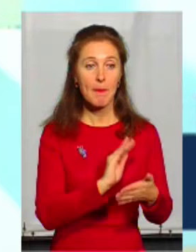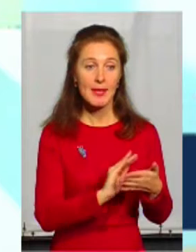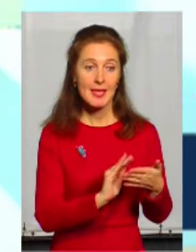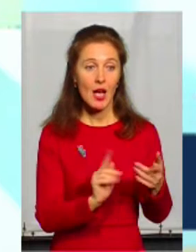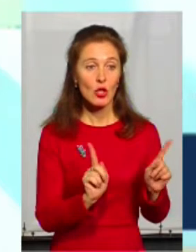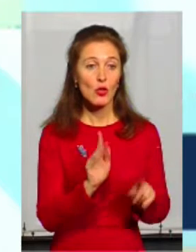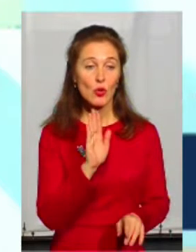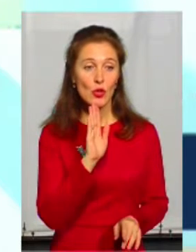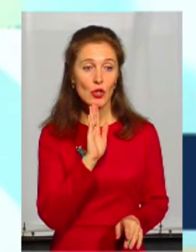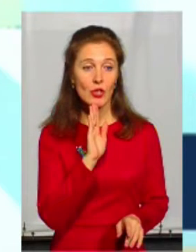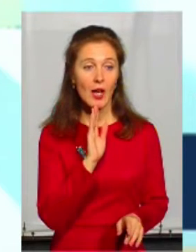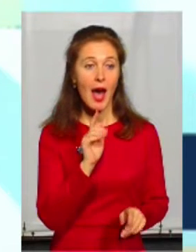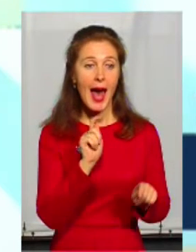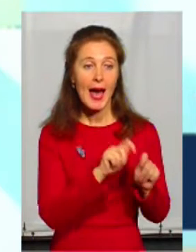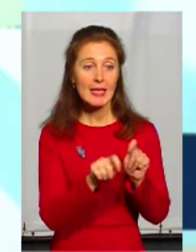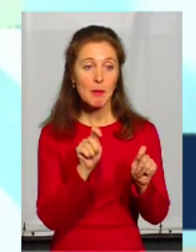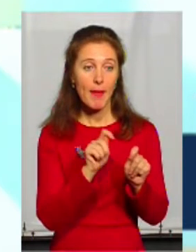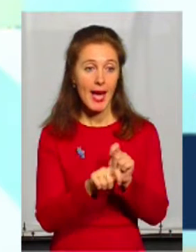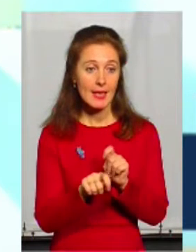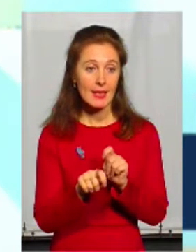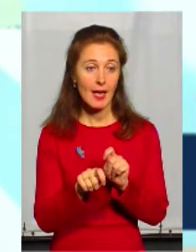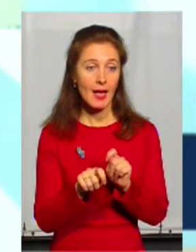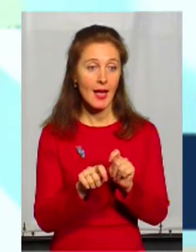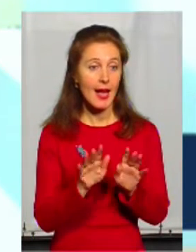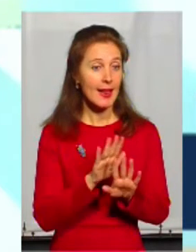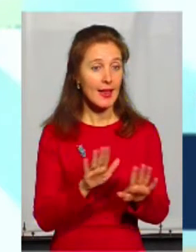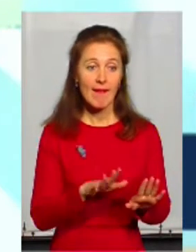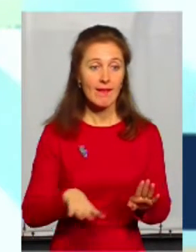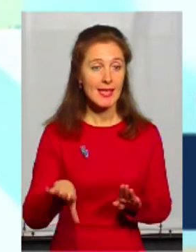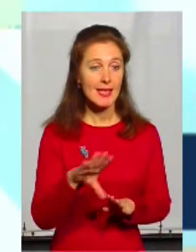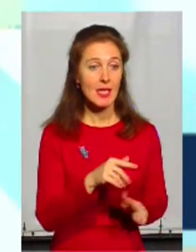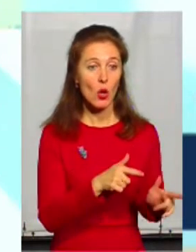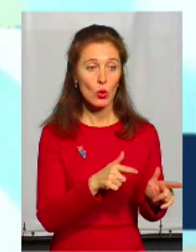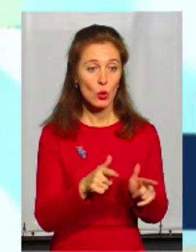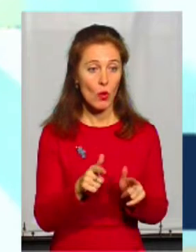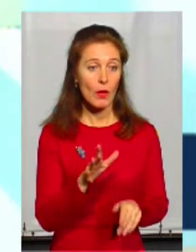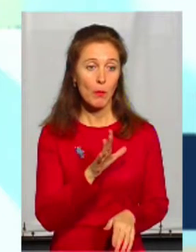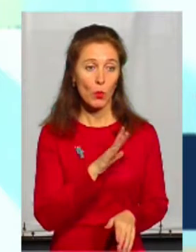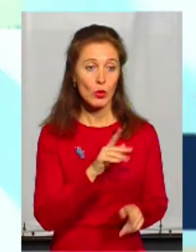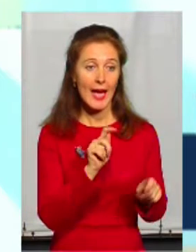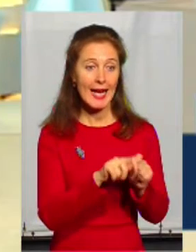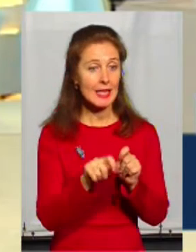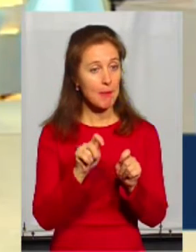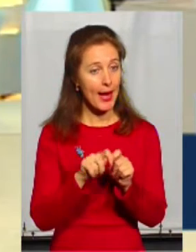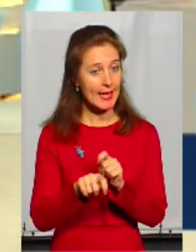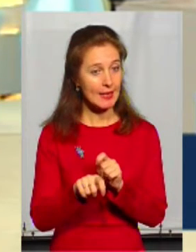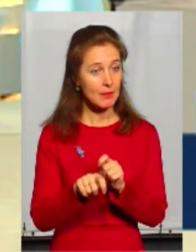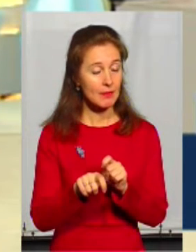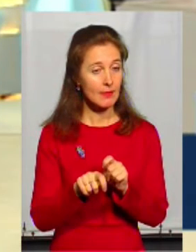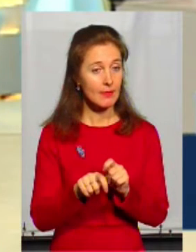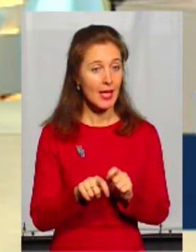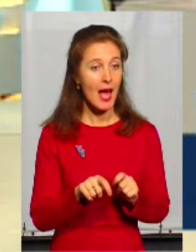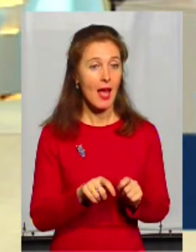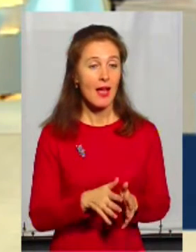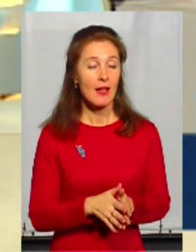вона там експертка, так, не всі готові бути експертками. А експертами? А